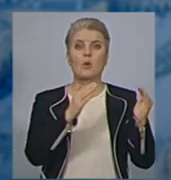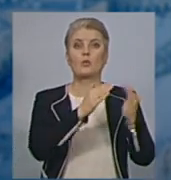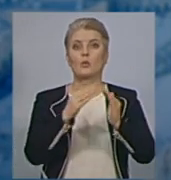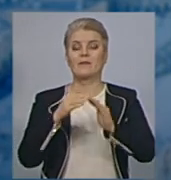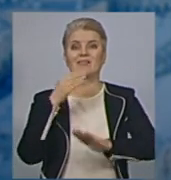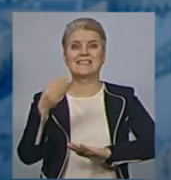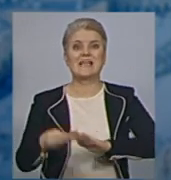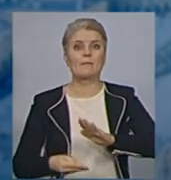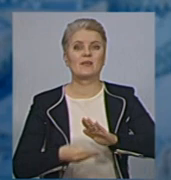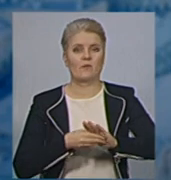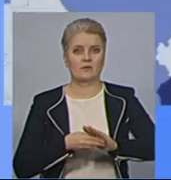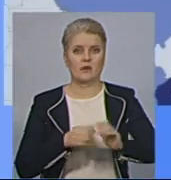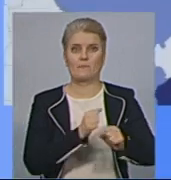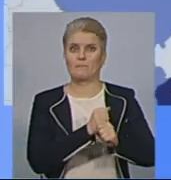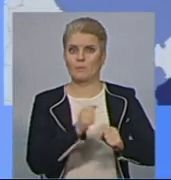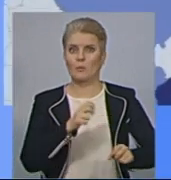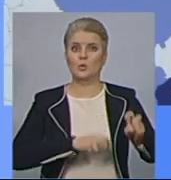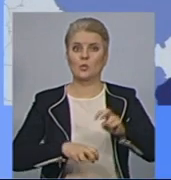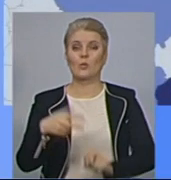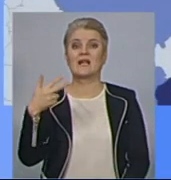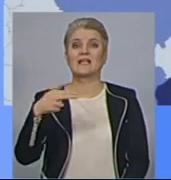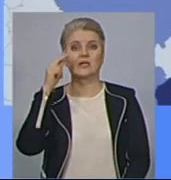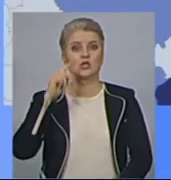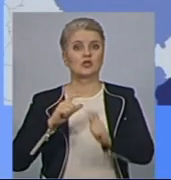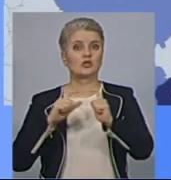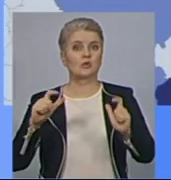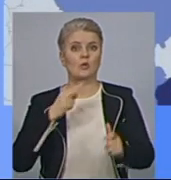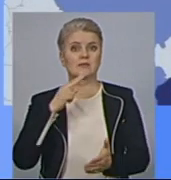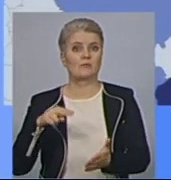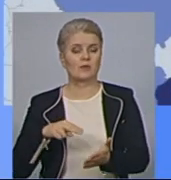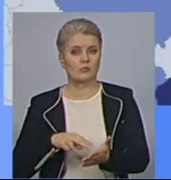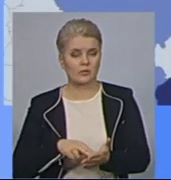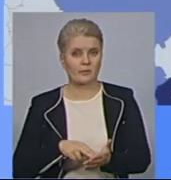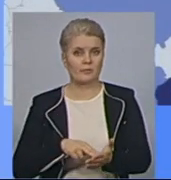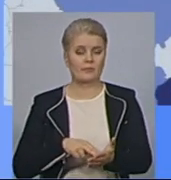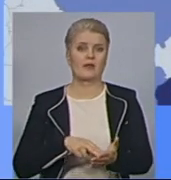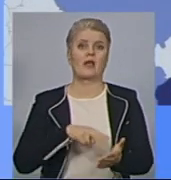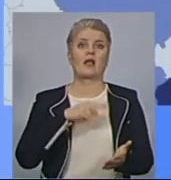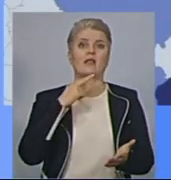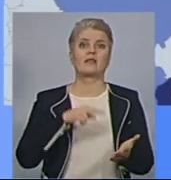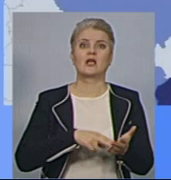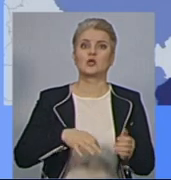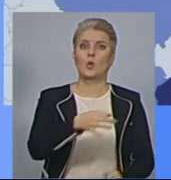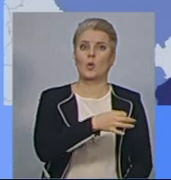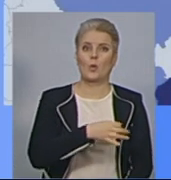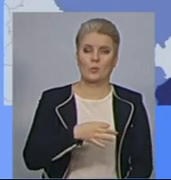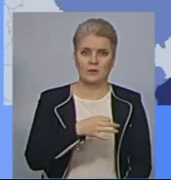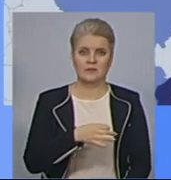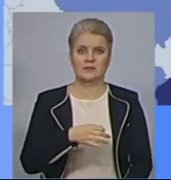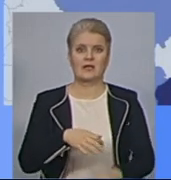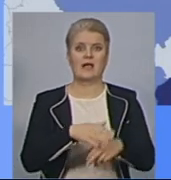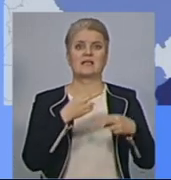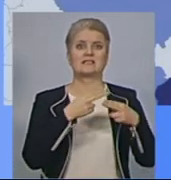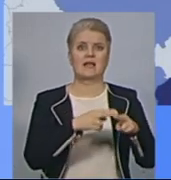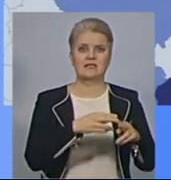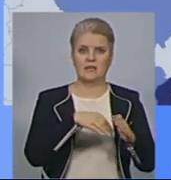агенція «Росбалт». Бомби шукають, зокрема, в 30 школах Санкт-Петербурга та Ленінградської області, а також на станції метро, на ринку і в 5